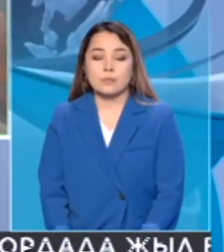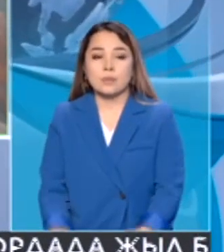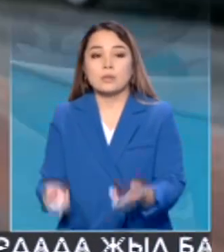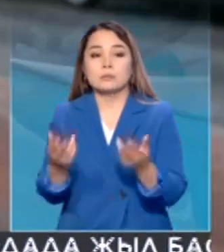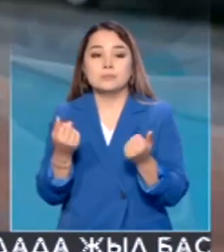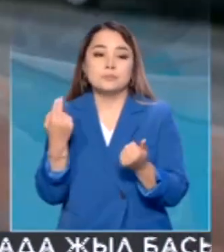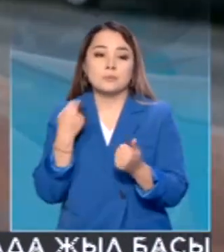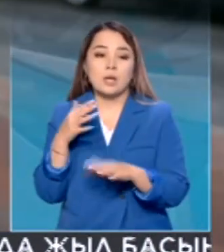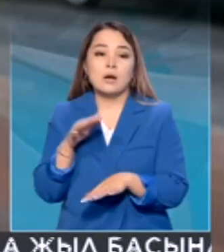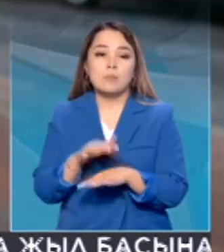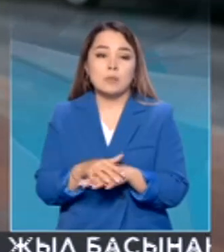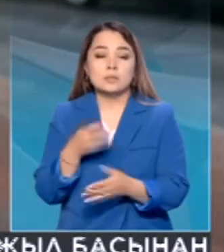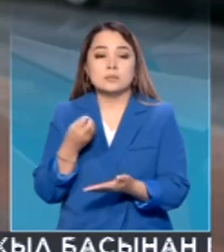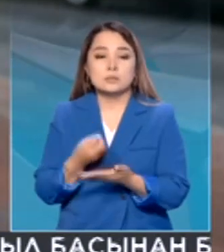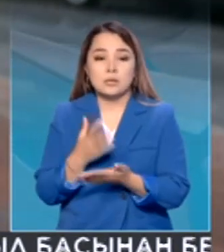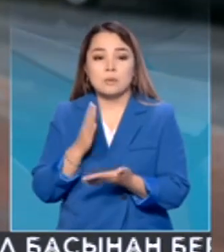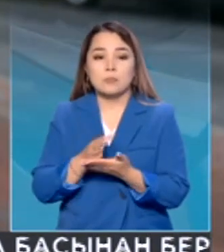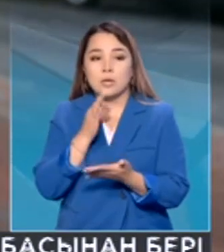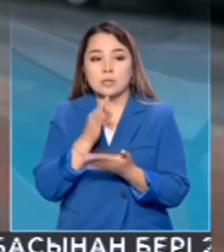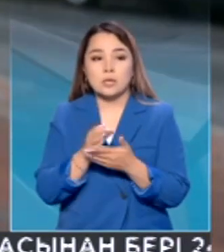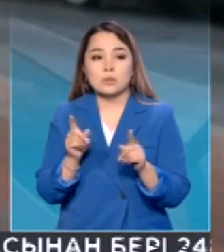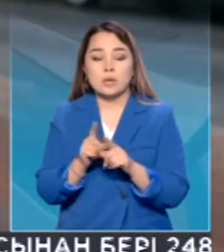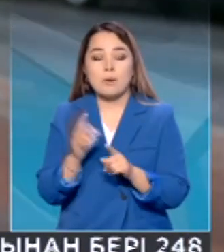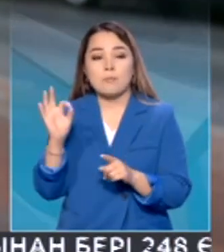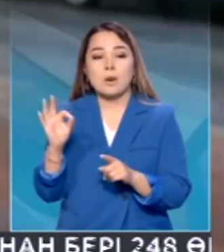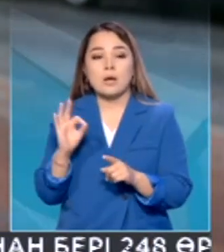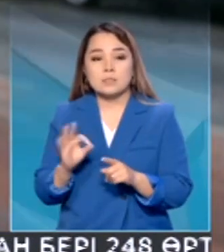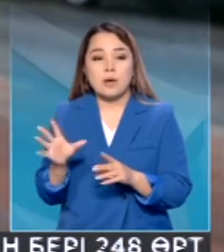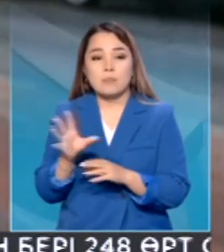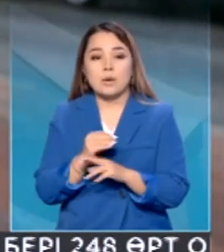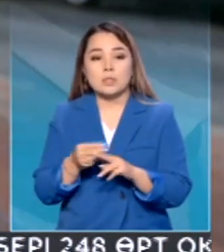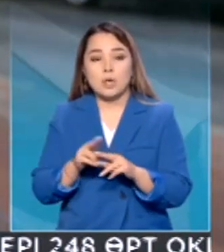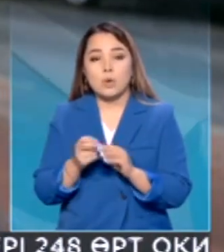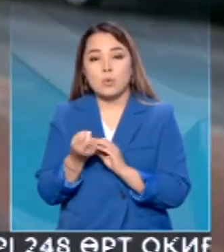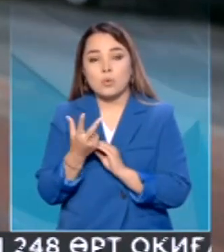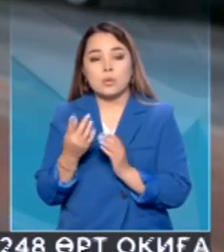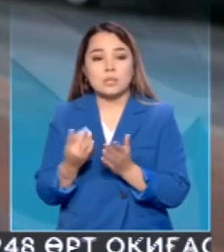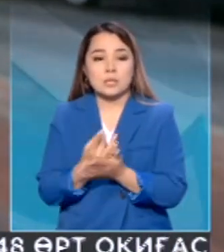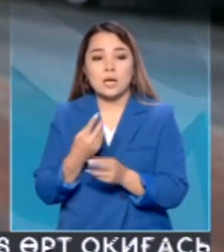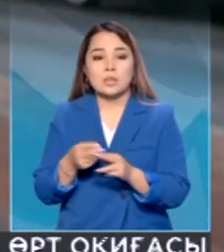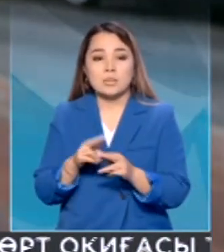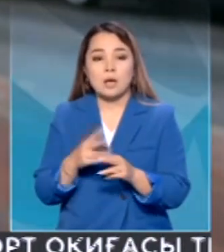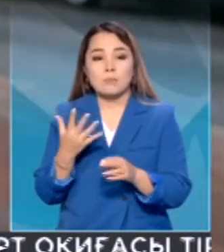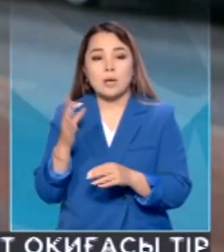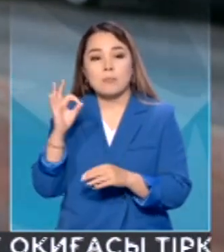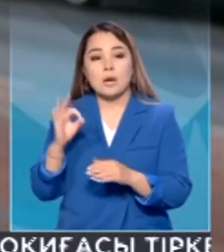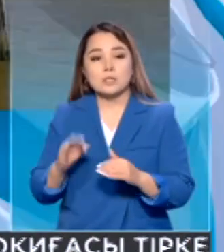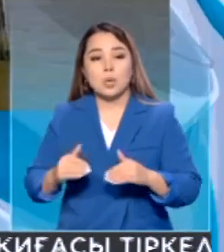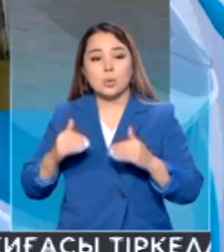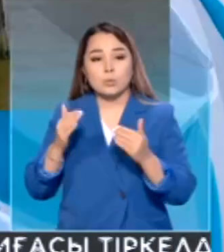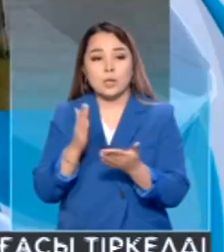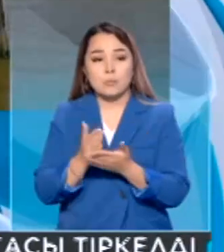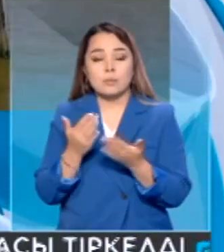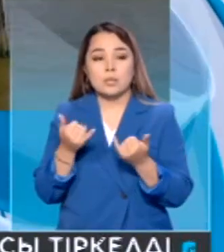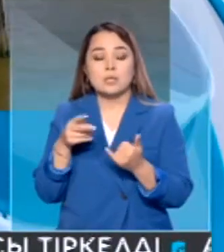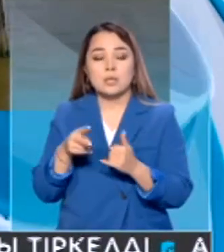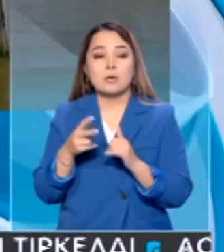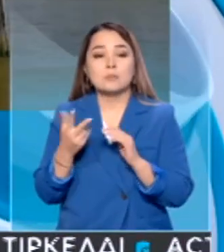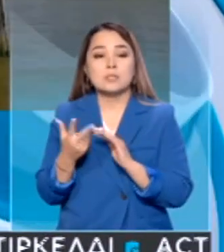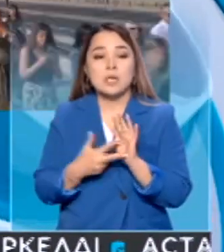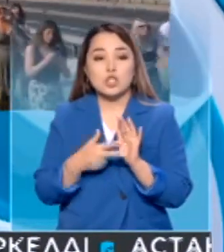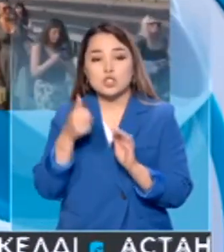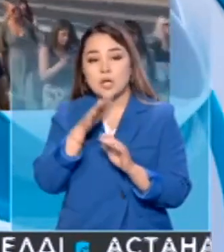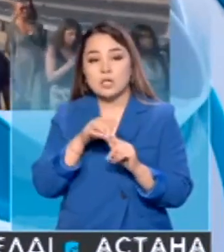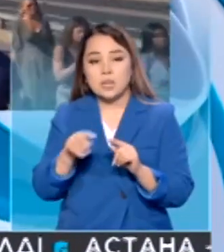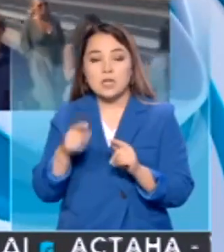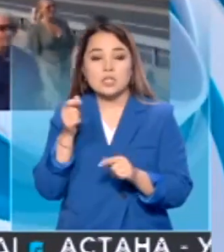Яшерхан, Англия банка қымбатшылықты ауыздықтау үшін пайыздық мөлшерлемені 13-ші рет қатарынан 5%-ға көтерді. Бұл 2008 жылдан